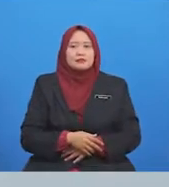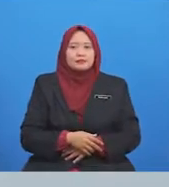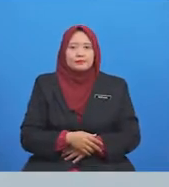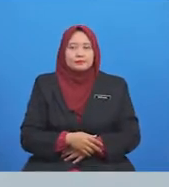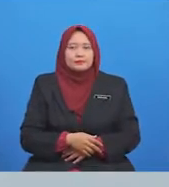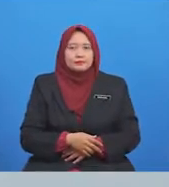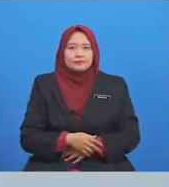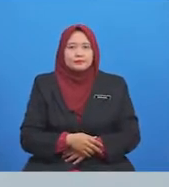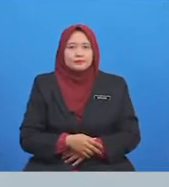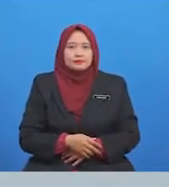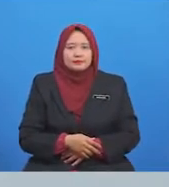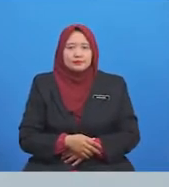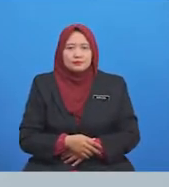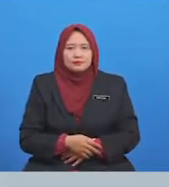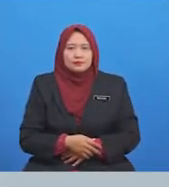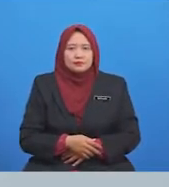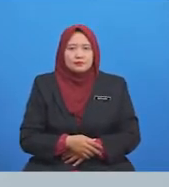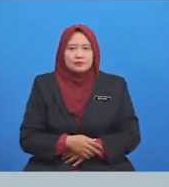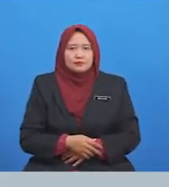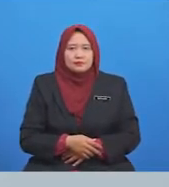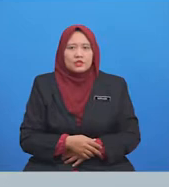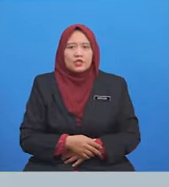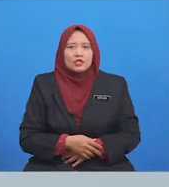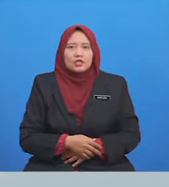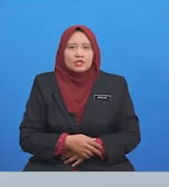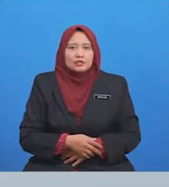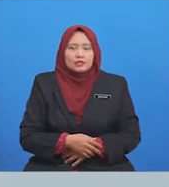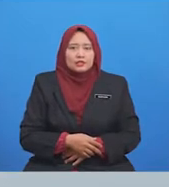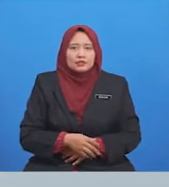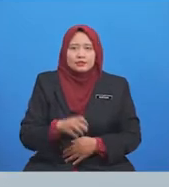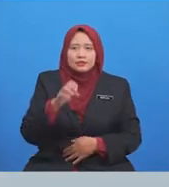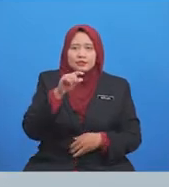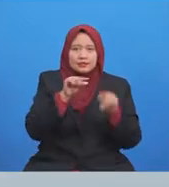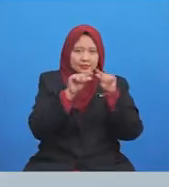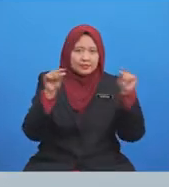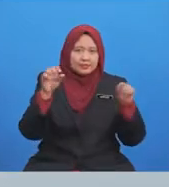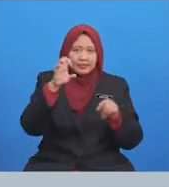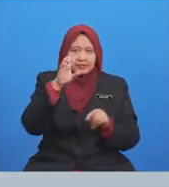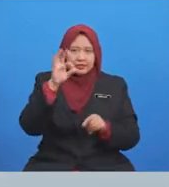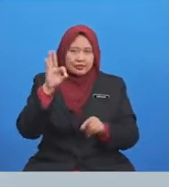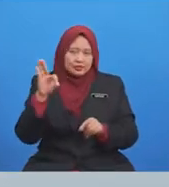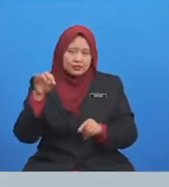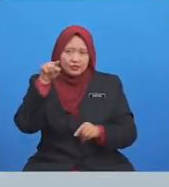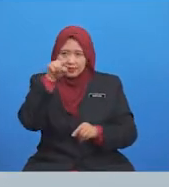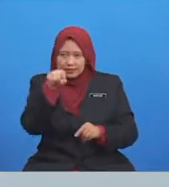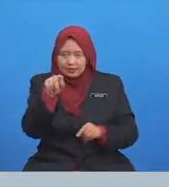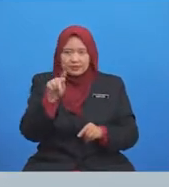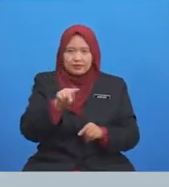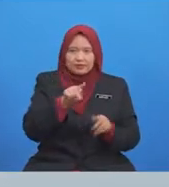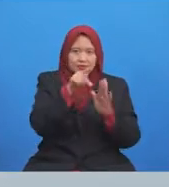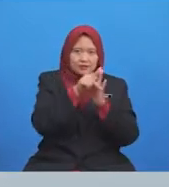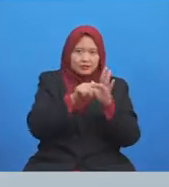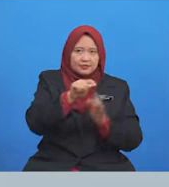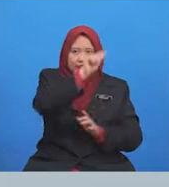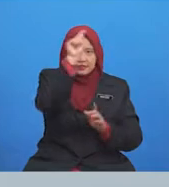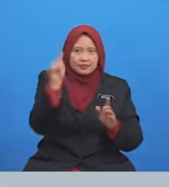Situasi ini juga sama bagi tangen EF di mana titik ketangenannya ialah titik